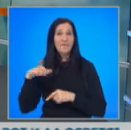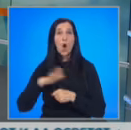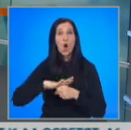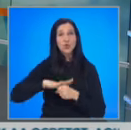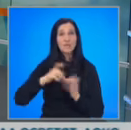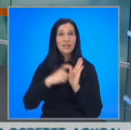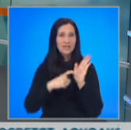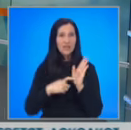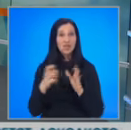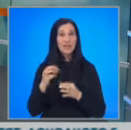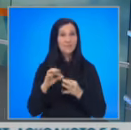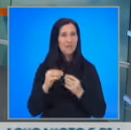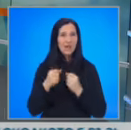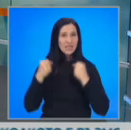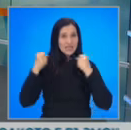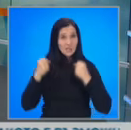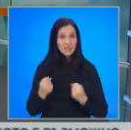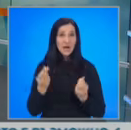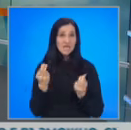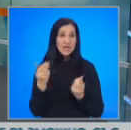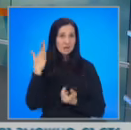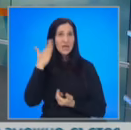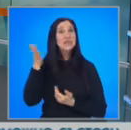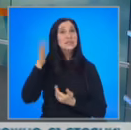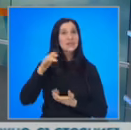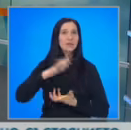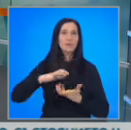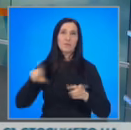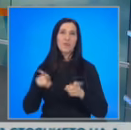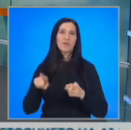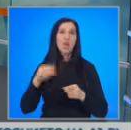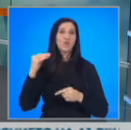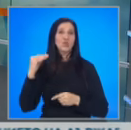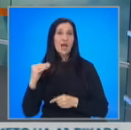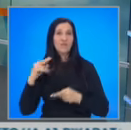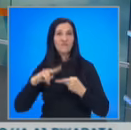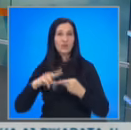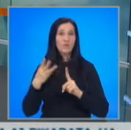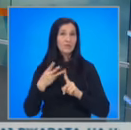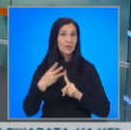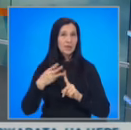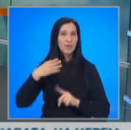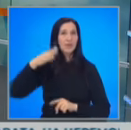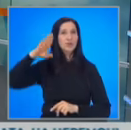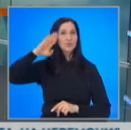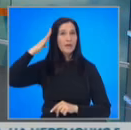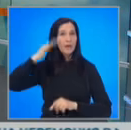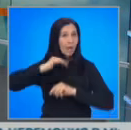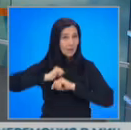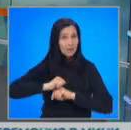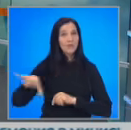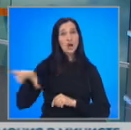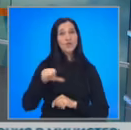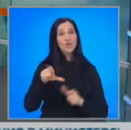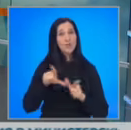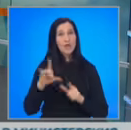му задача е да стабилизира финансово страната след кризата при управлението на Жан Виденов. Третият служебен кабинет ръководи Марин